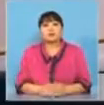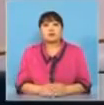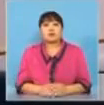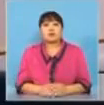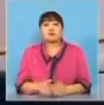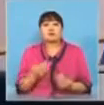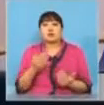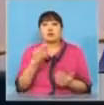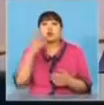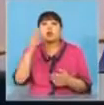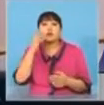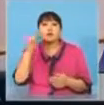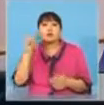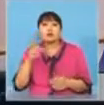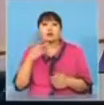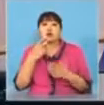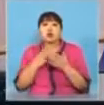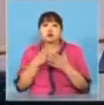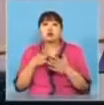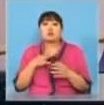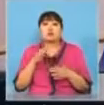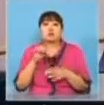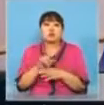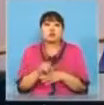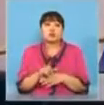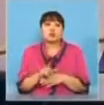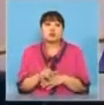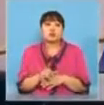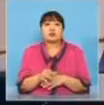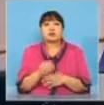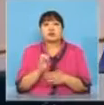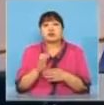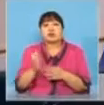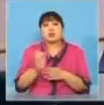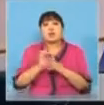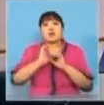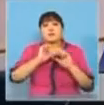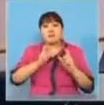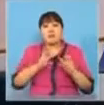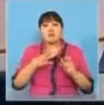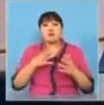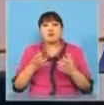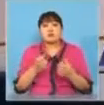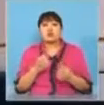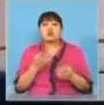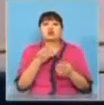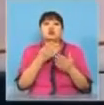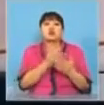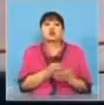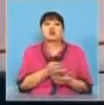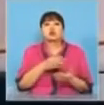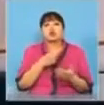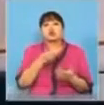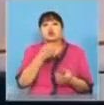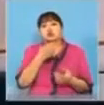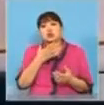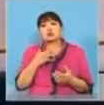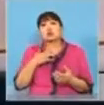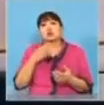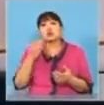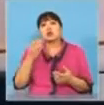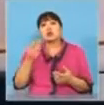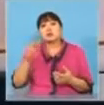жаңа алматтан келген урологқа көріндім. Сен направление берді, бәрін саған жатты. Жақсы ұнады, құдай диктасты